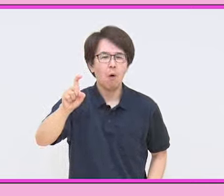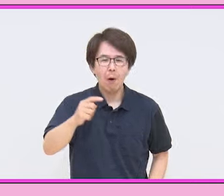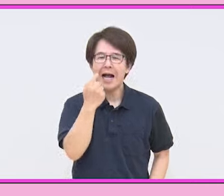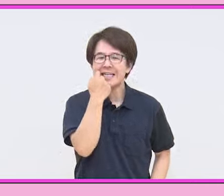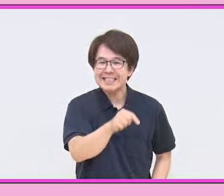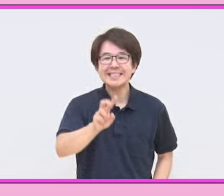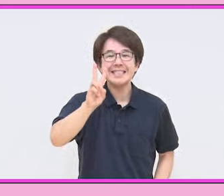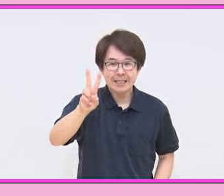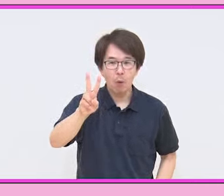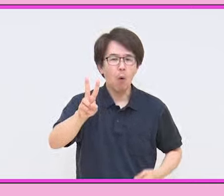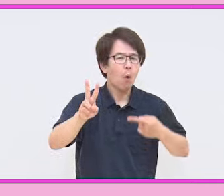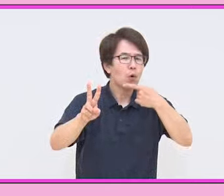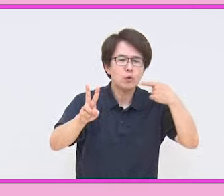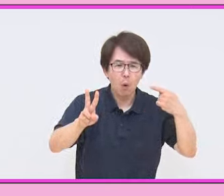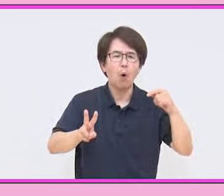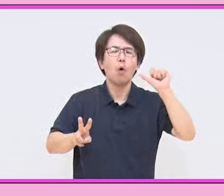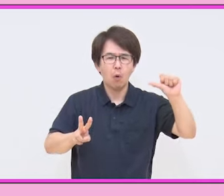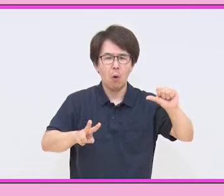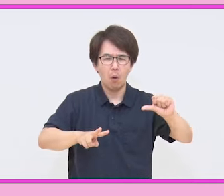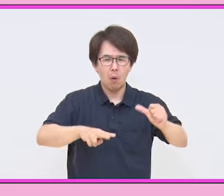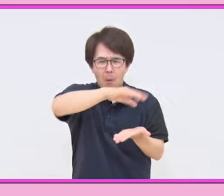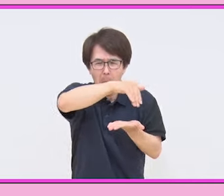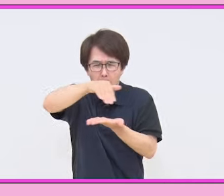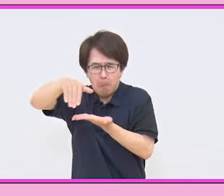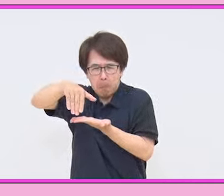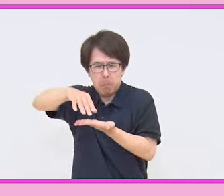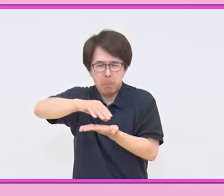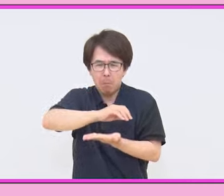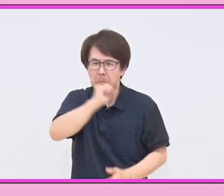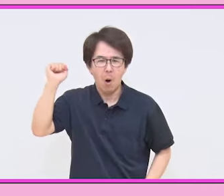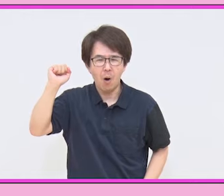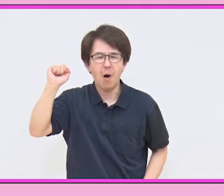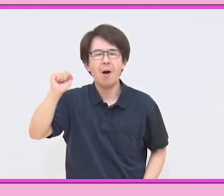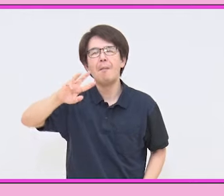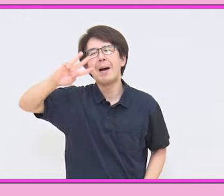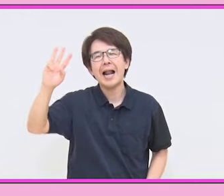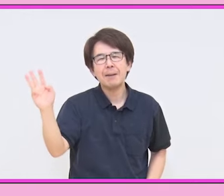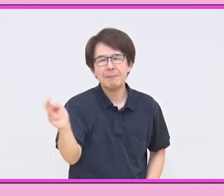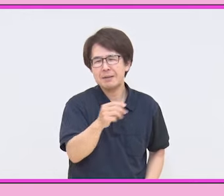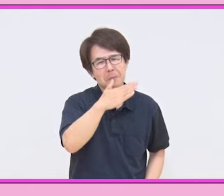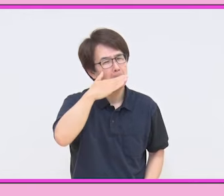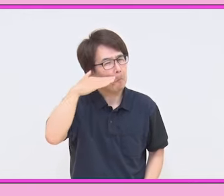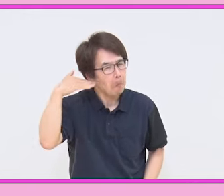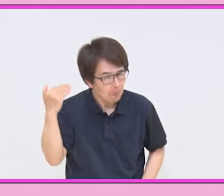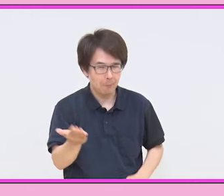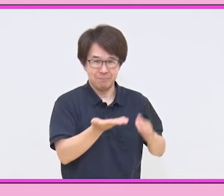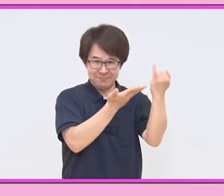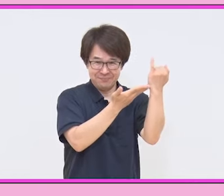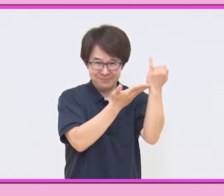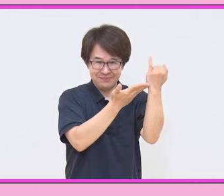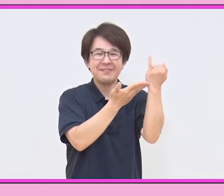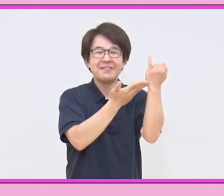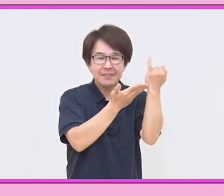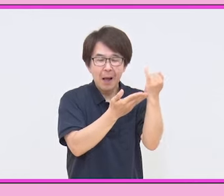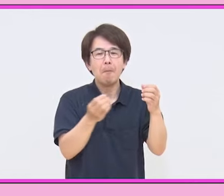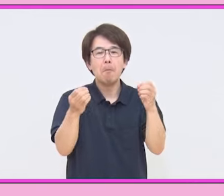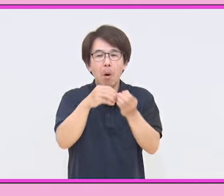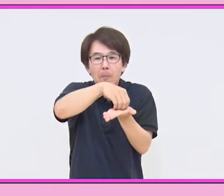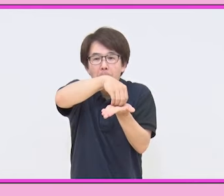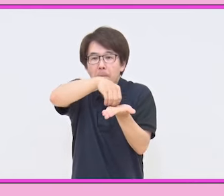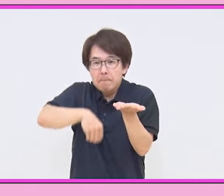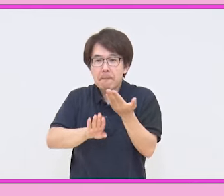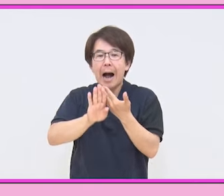銅メダル5個の成績を収められた、まさにパラリンピック界のレジェンドです。さらに現役引退後もパ